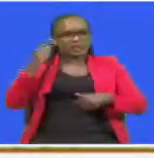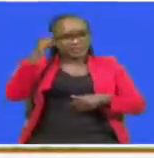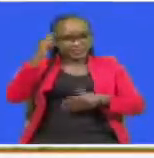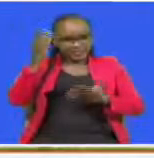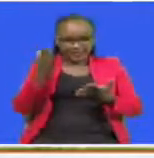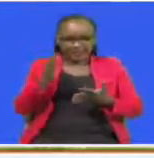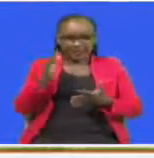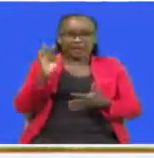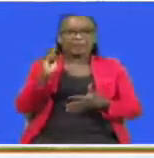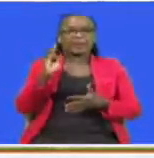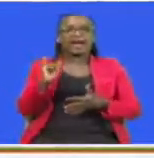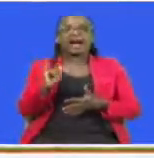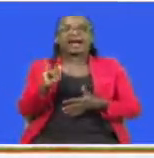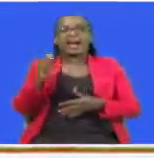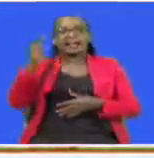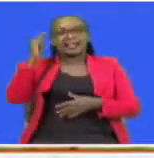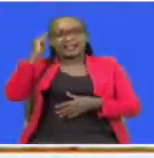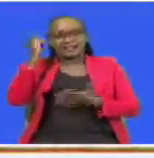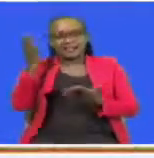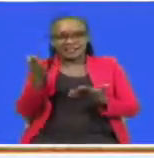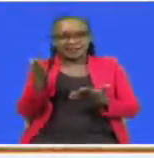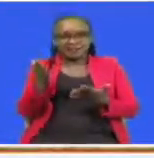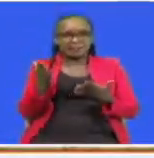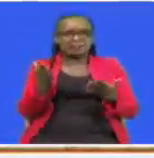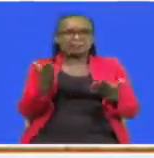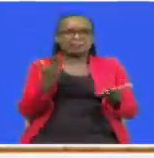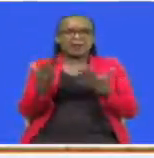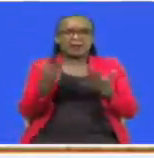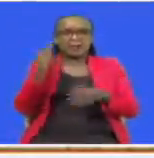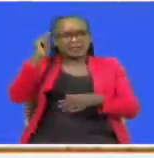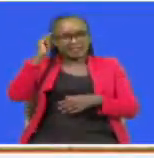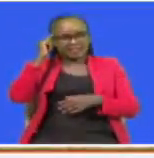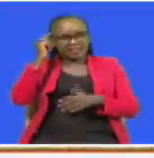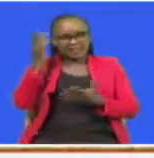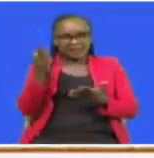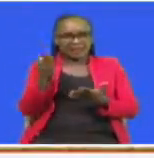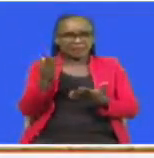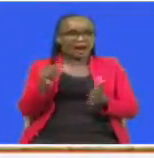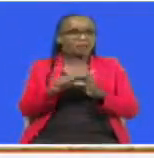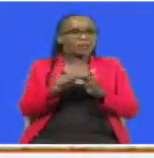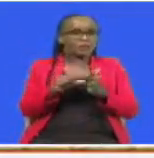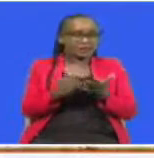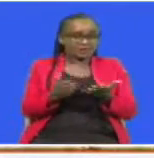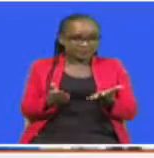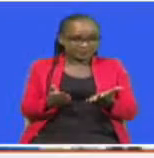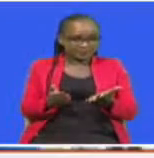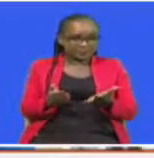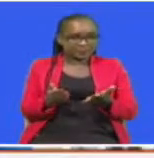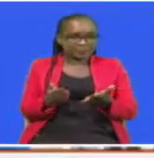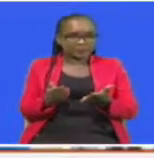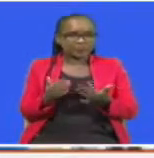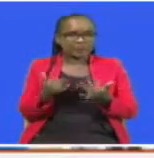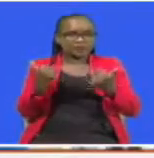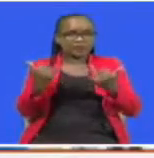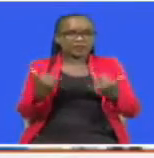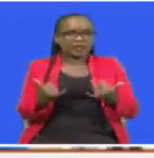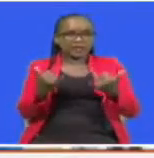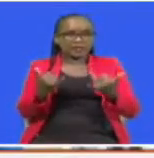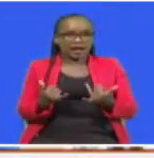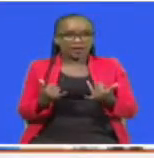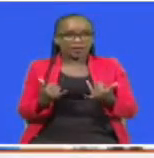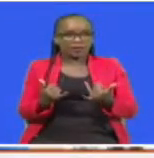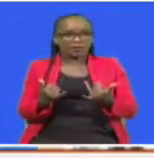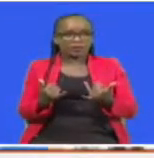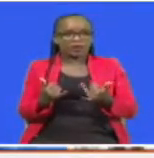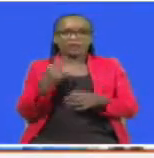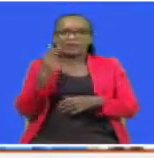FBI, huku wengine wakiekewa lakini akili zake. Muda mrefu tu nilivyomuonea mpaka saa hii,